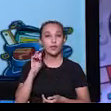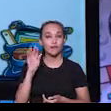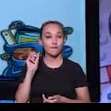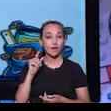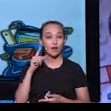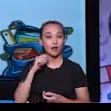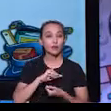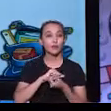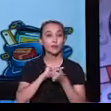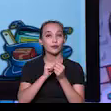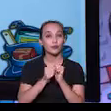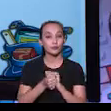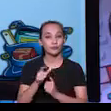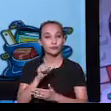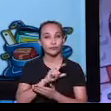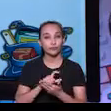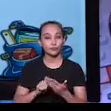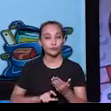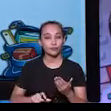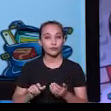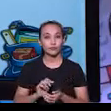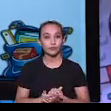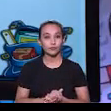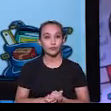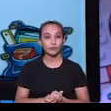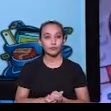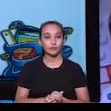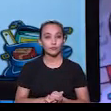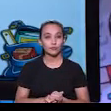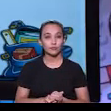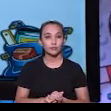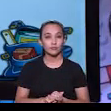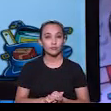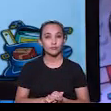Анвар выучил стихотворение наизусть.